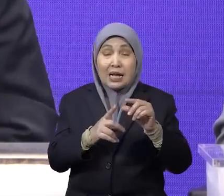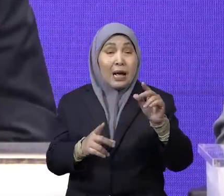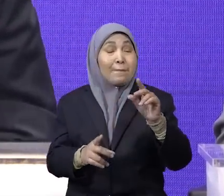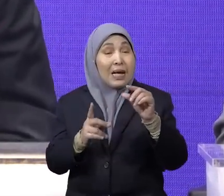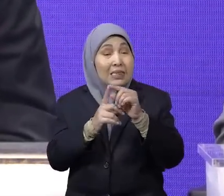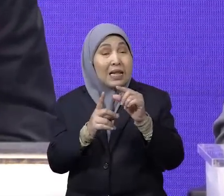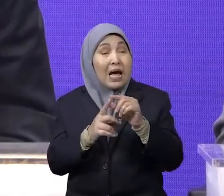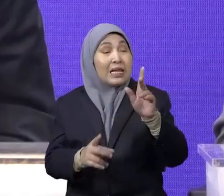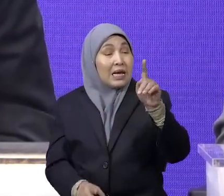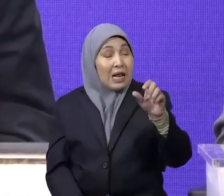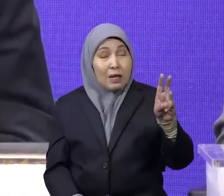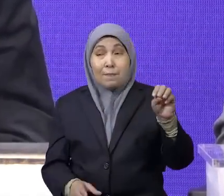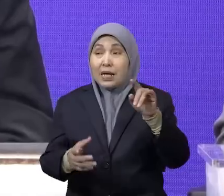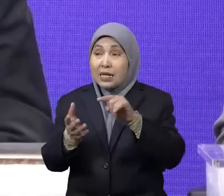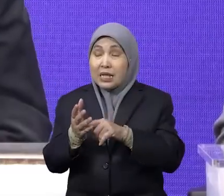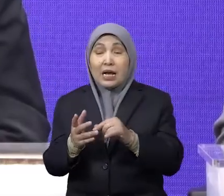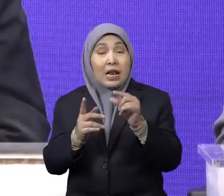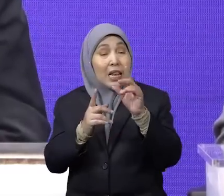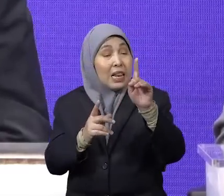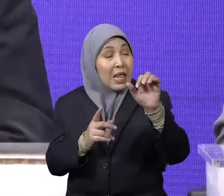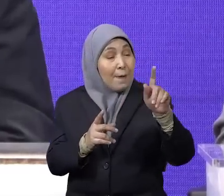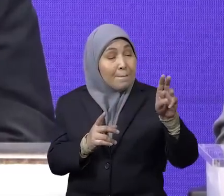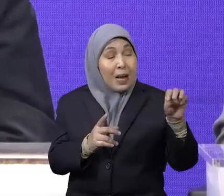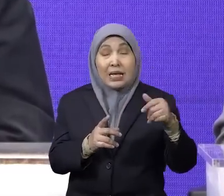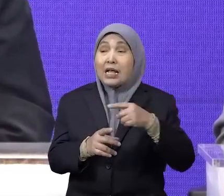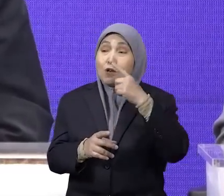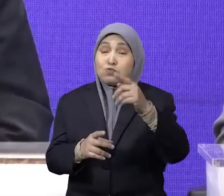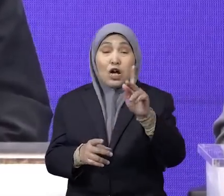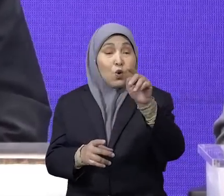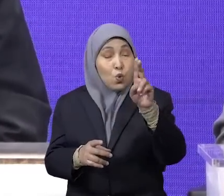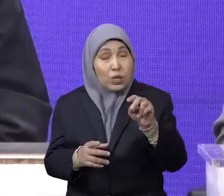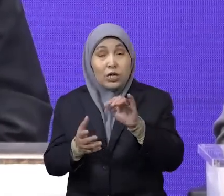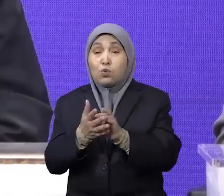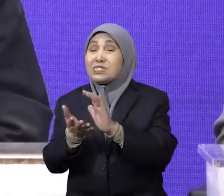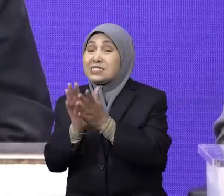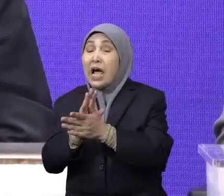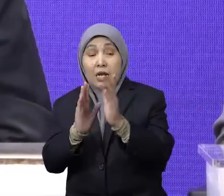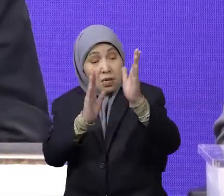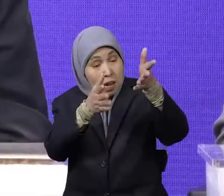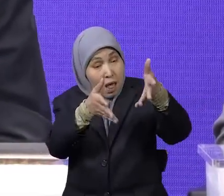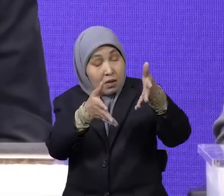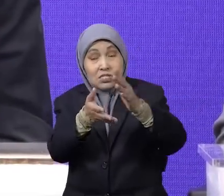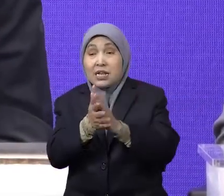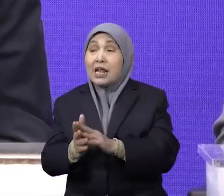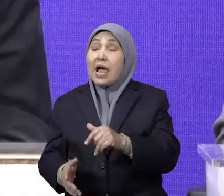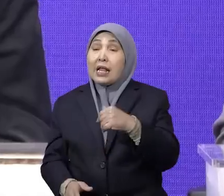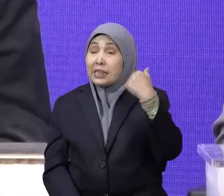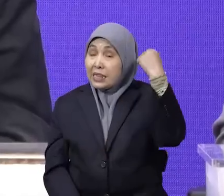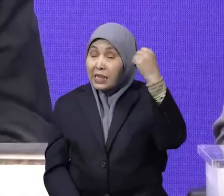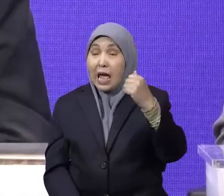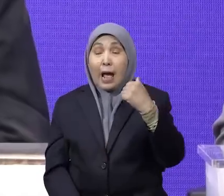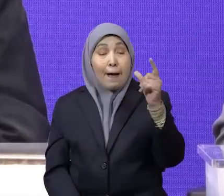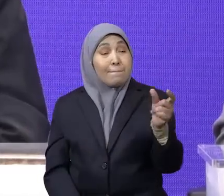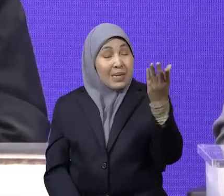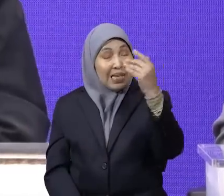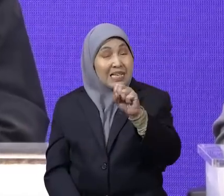perkataan kalimah ini membawa maksud sebenarnya kalimah yang diungkapkan kun itu, jadilah, maka jadilah Nabi Isa